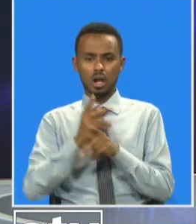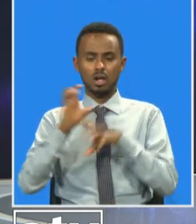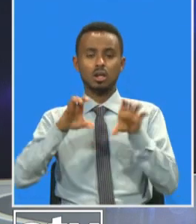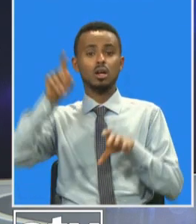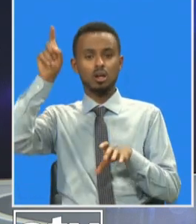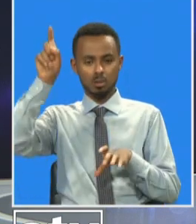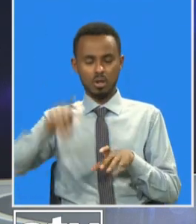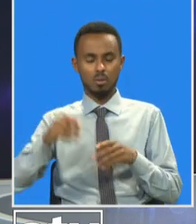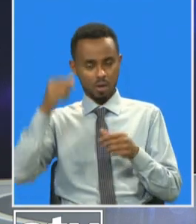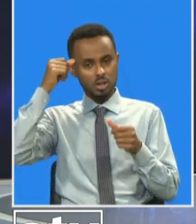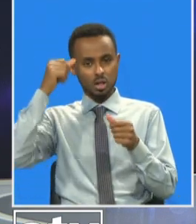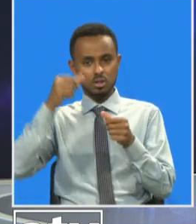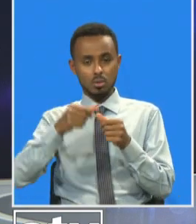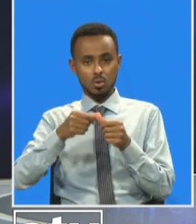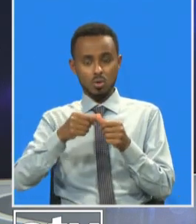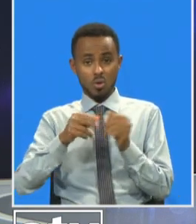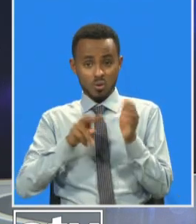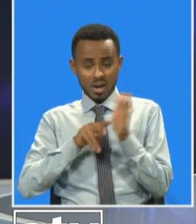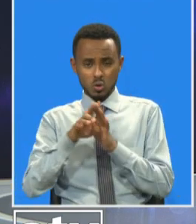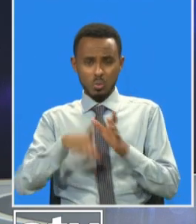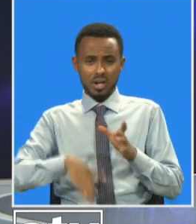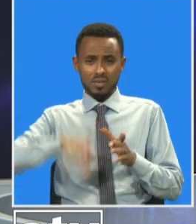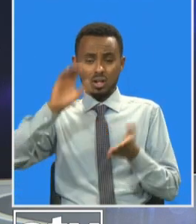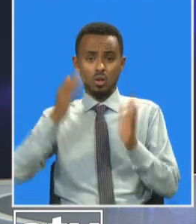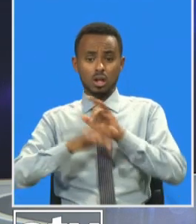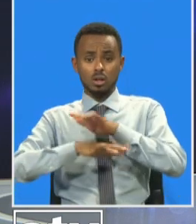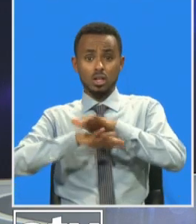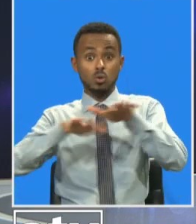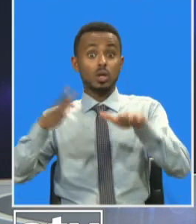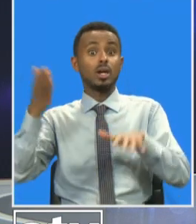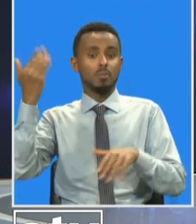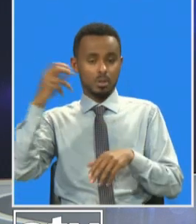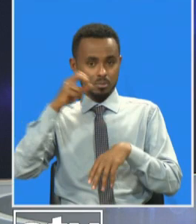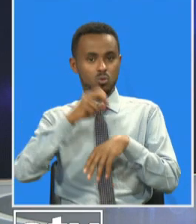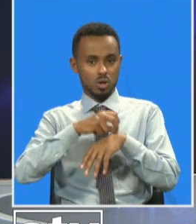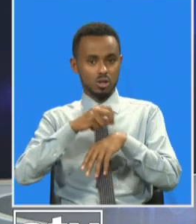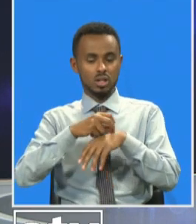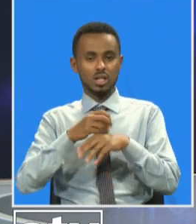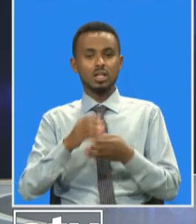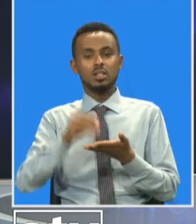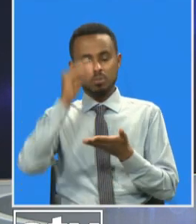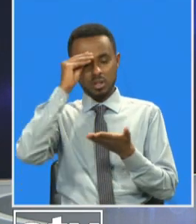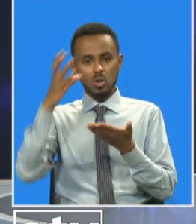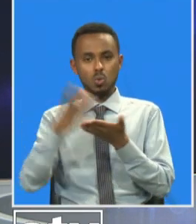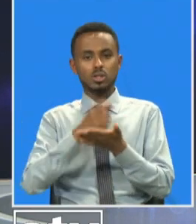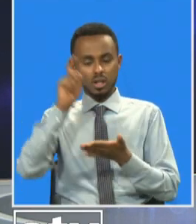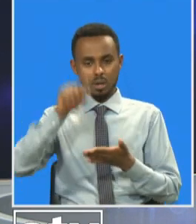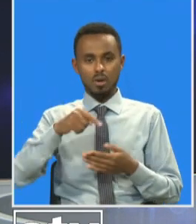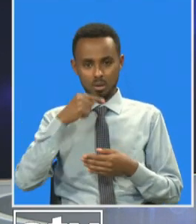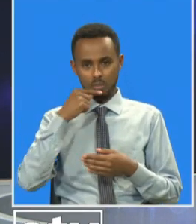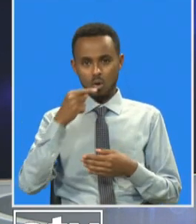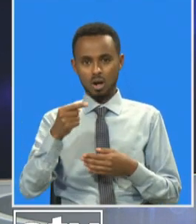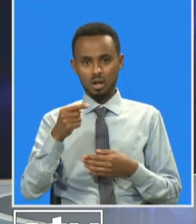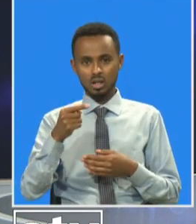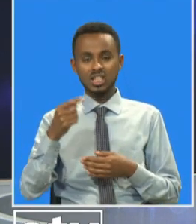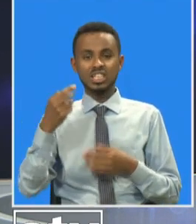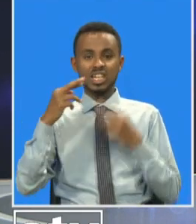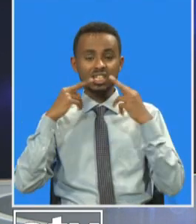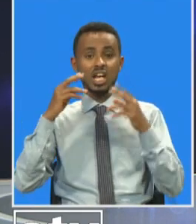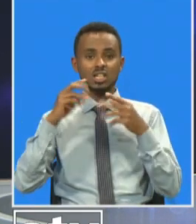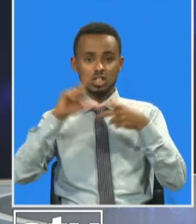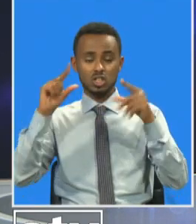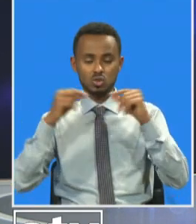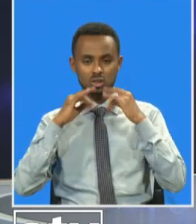ሊደረግ እንደሚገባ አሳሰቡ። ቫይረሱ በከፍተኛ ሁኔታ ተሰራጭቶ ከነበረበት ወቅት ትምህርት ሊወሰድ ይገባልም ብለዋል። የስካይ ኒውስን